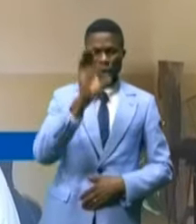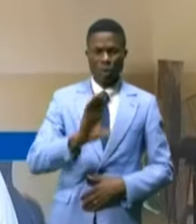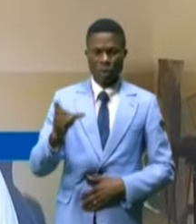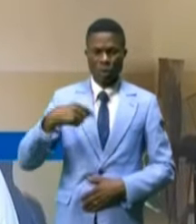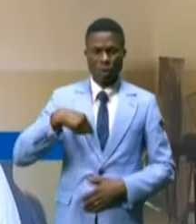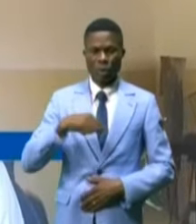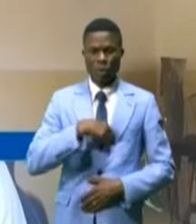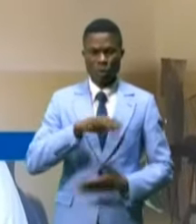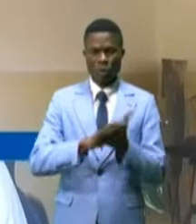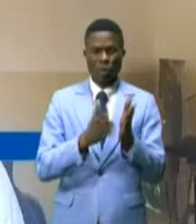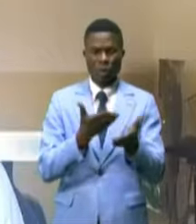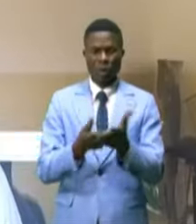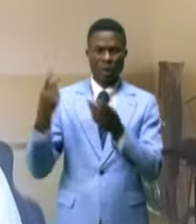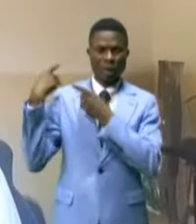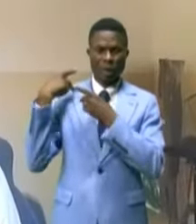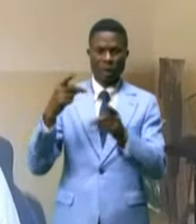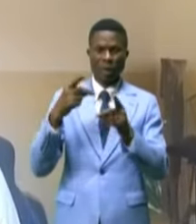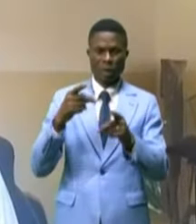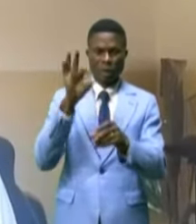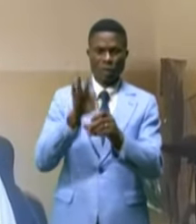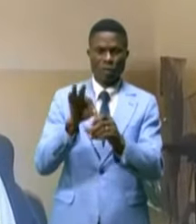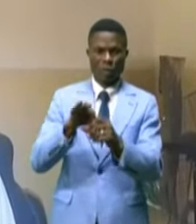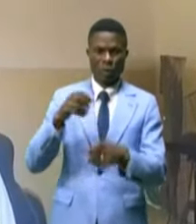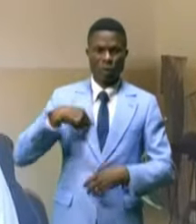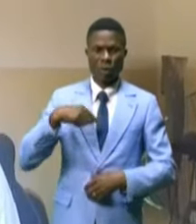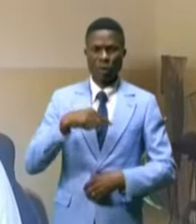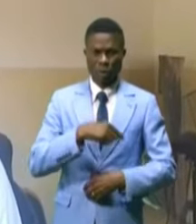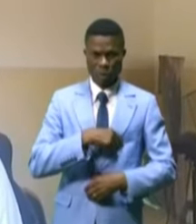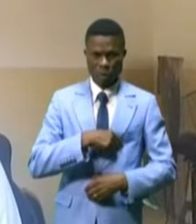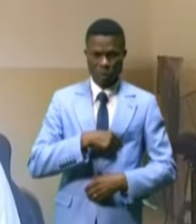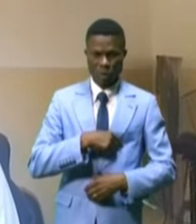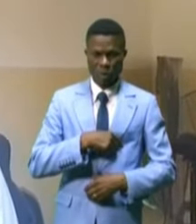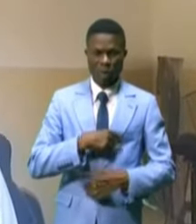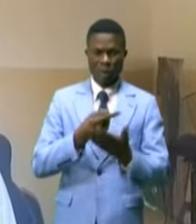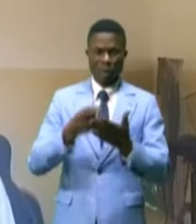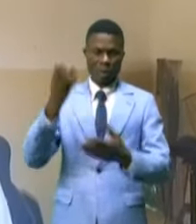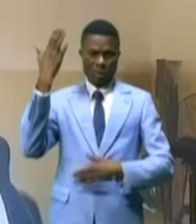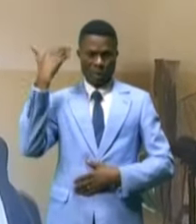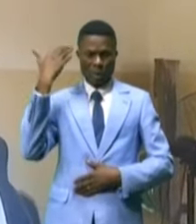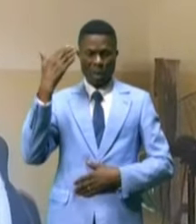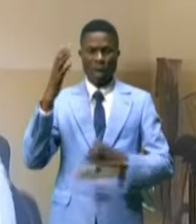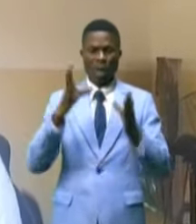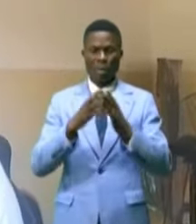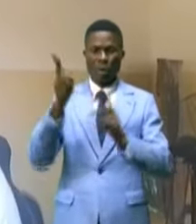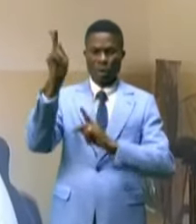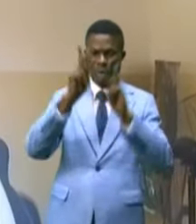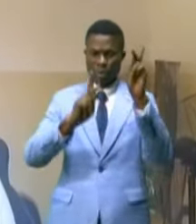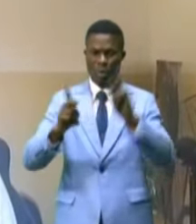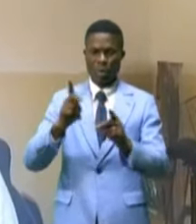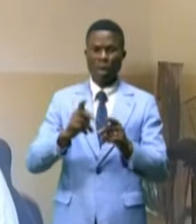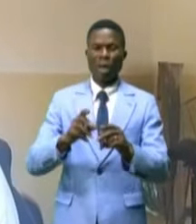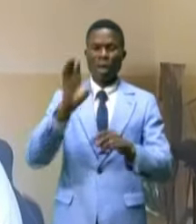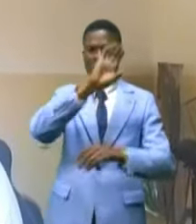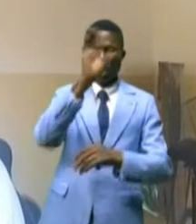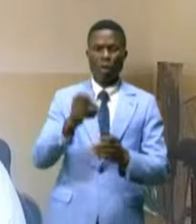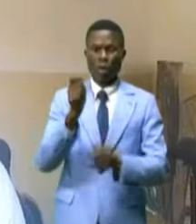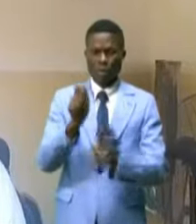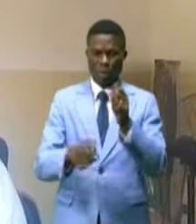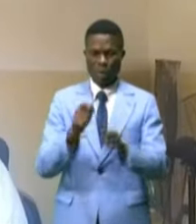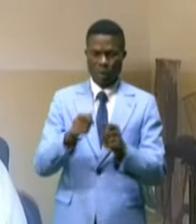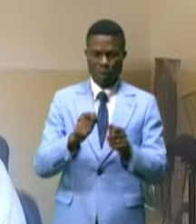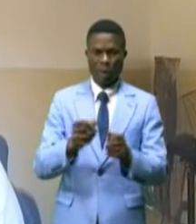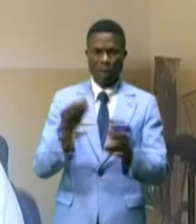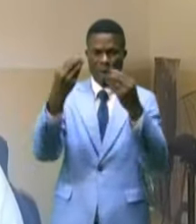sommes. Depuis qu'on a été élus en suffrage direct par la population matétoise nous a donné mandat